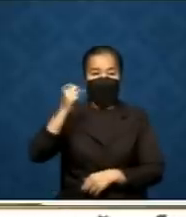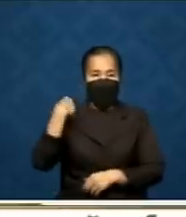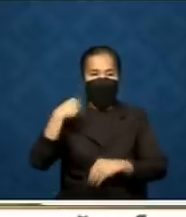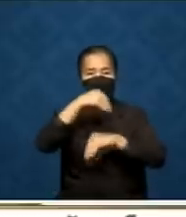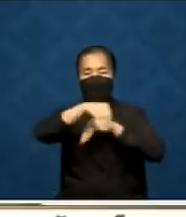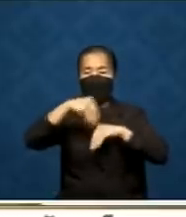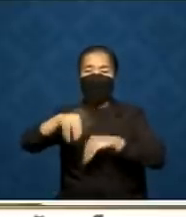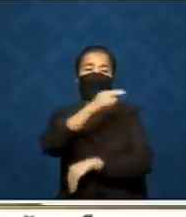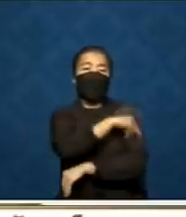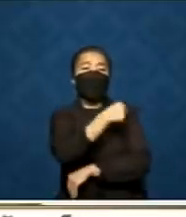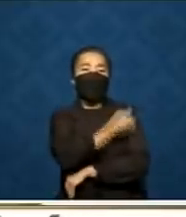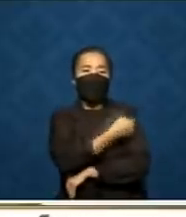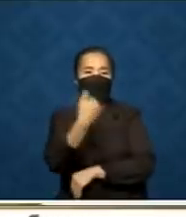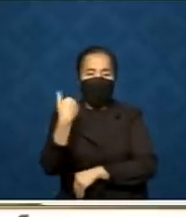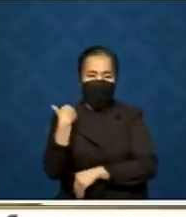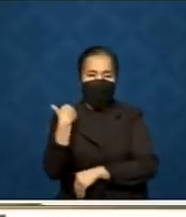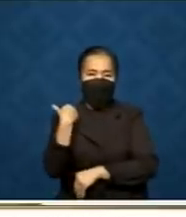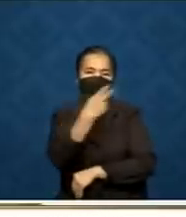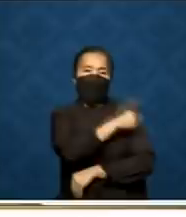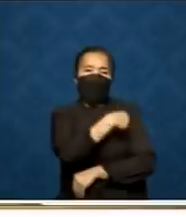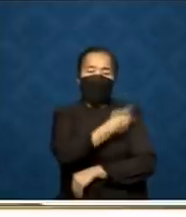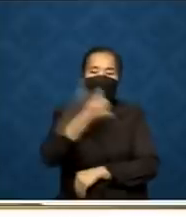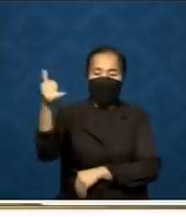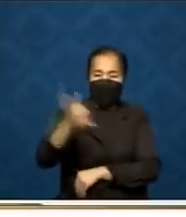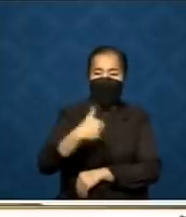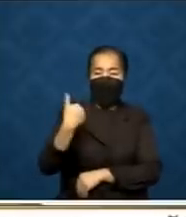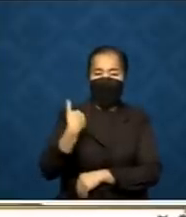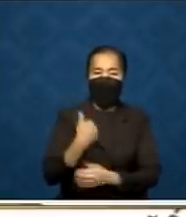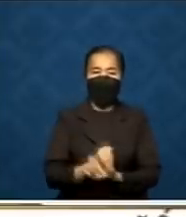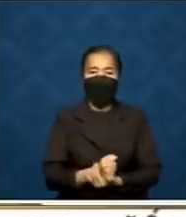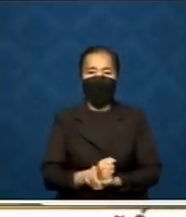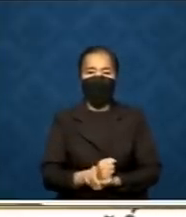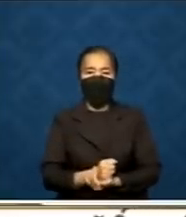สาสุขคุณหมอยกที่มาอยากเอานี่